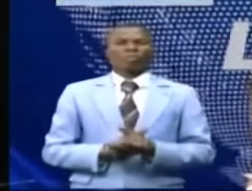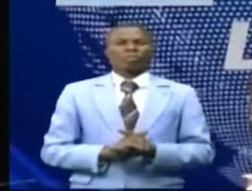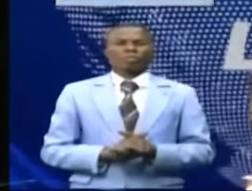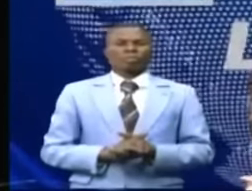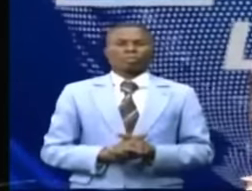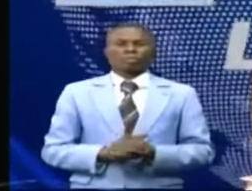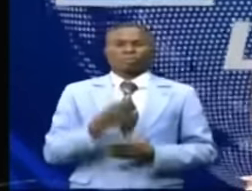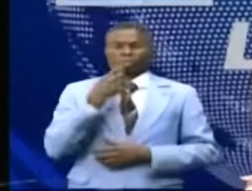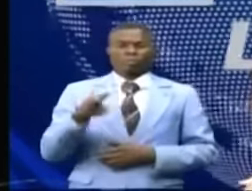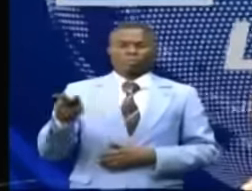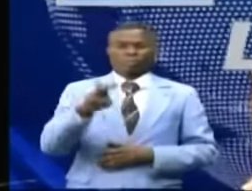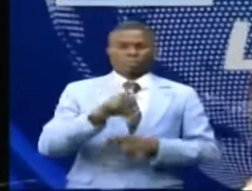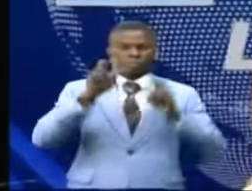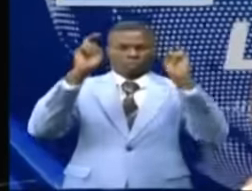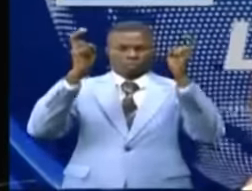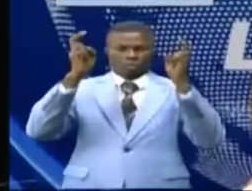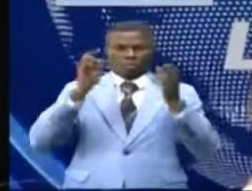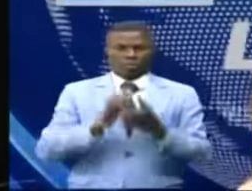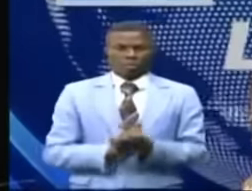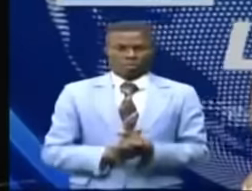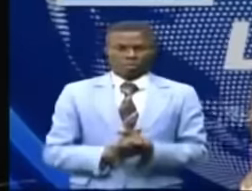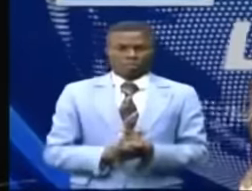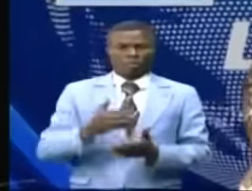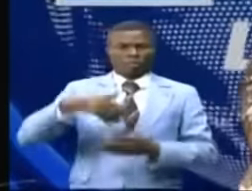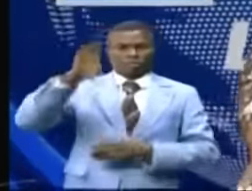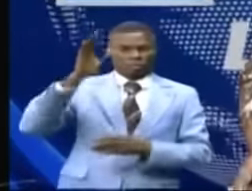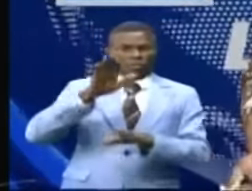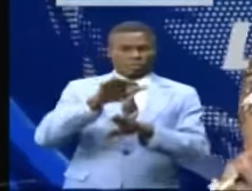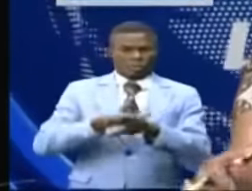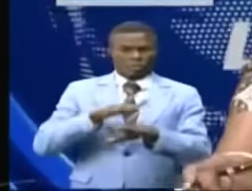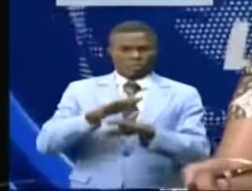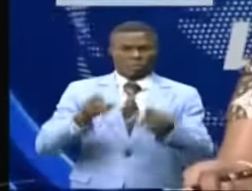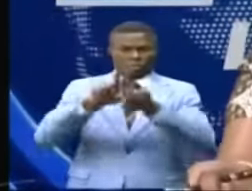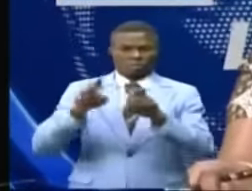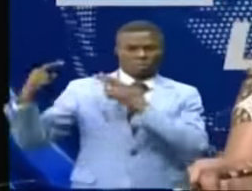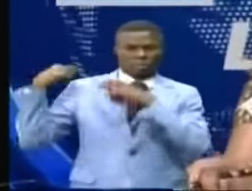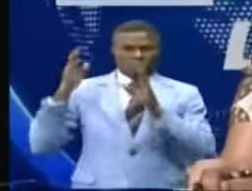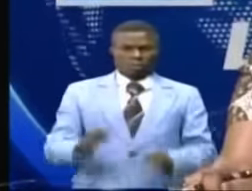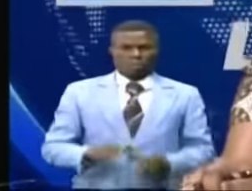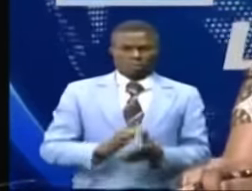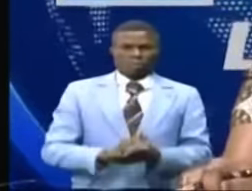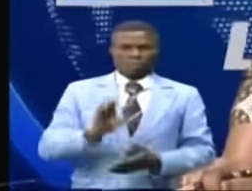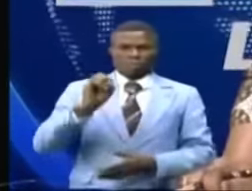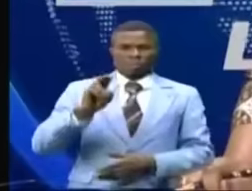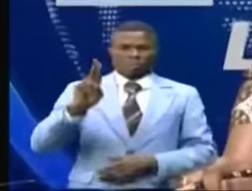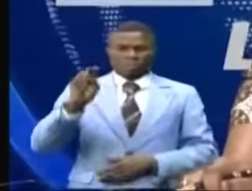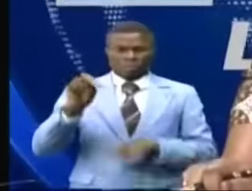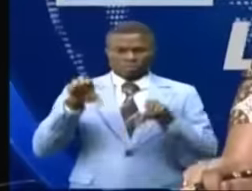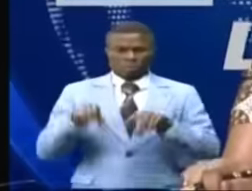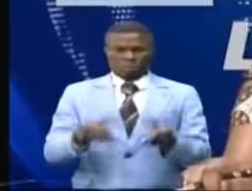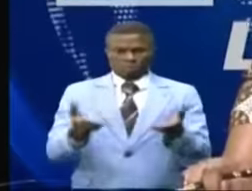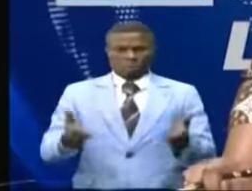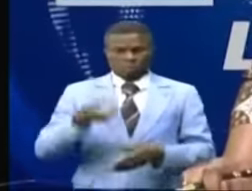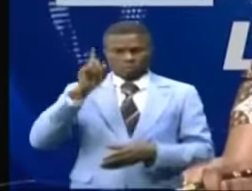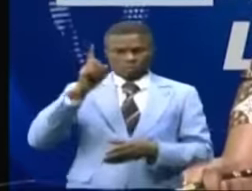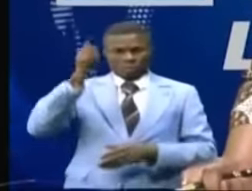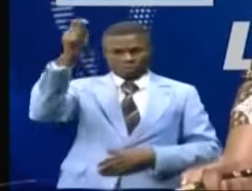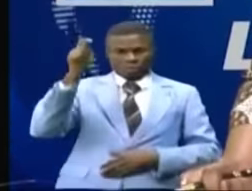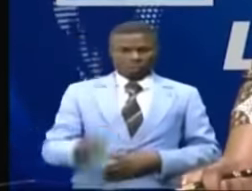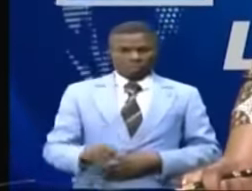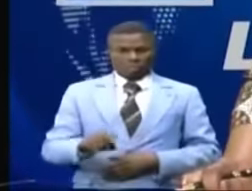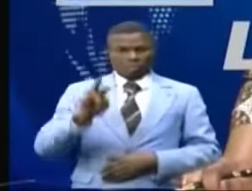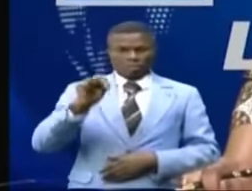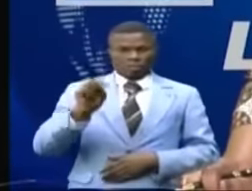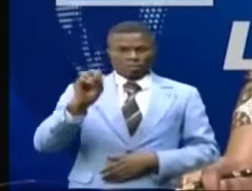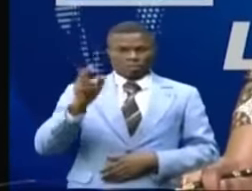Nous vous l'avions dit en sommaire, retrait progressif et responsable de la MONUSCO sur le sol congolais. Le premier soldat de la MONUSCO